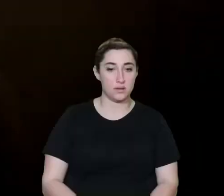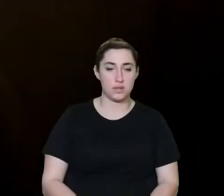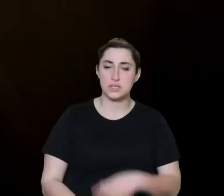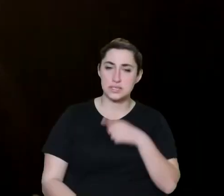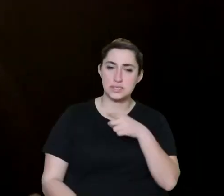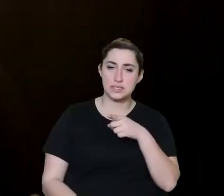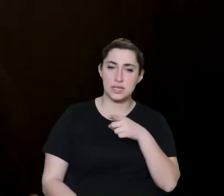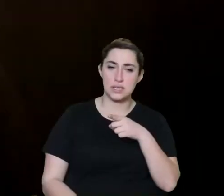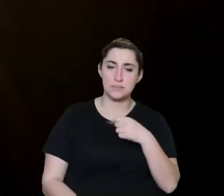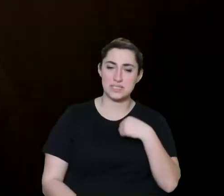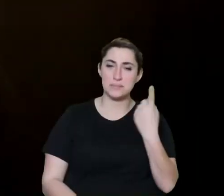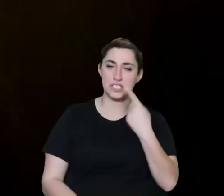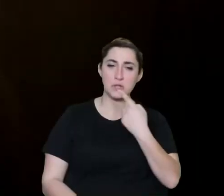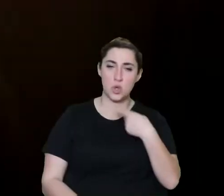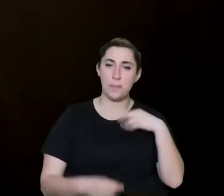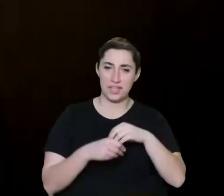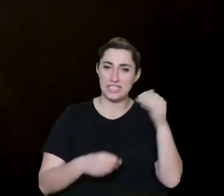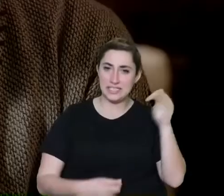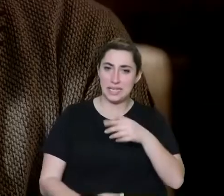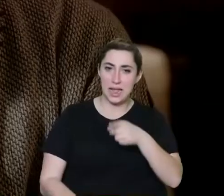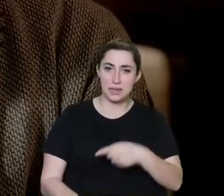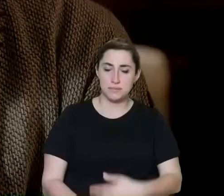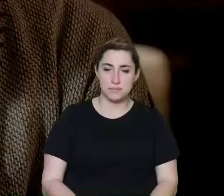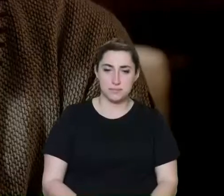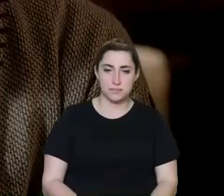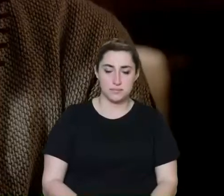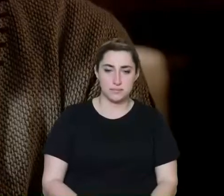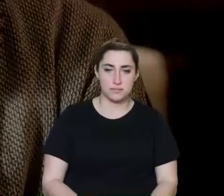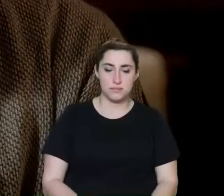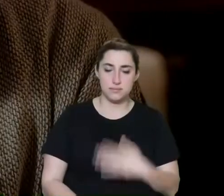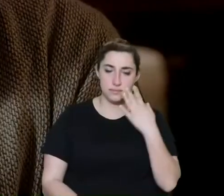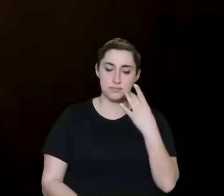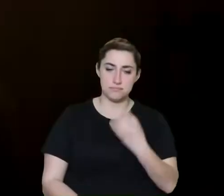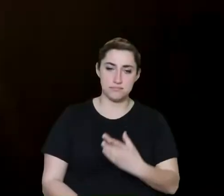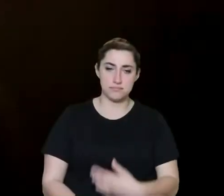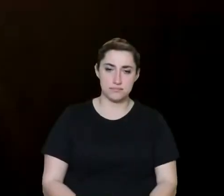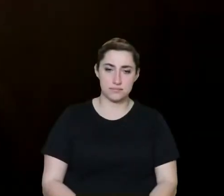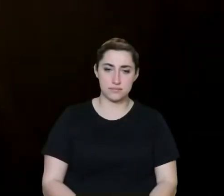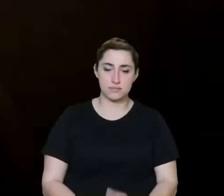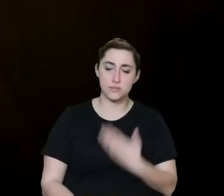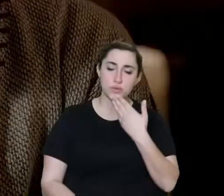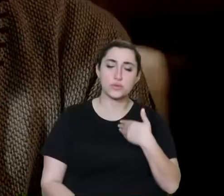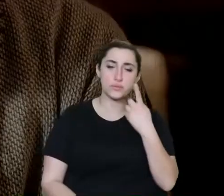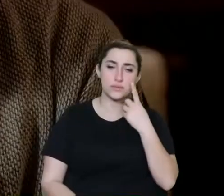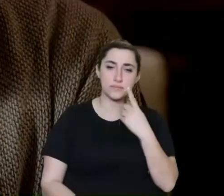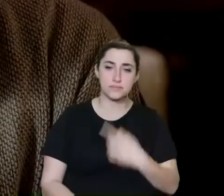Sen bize bir şeyler söylemeye gelmişsin. Belli. De hele.